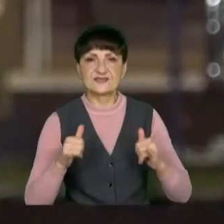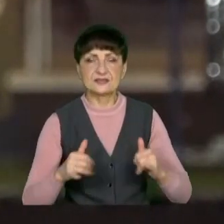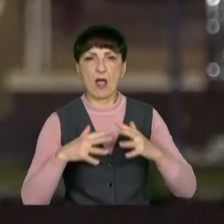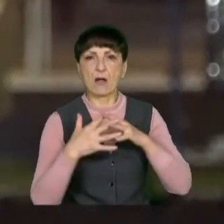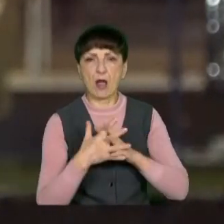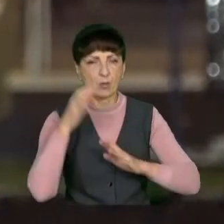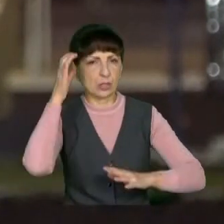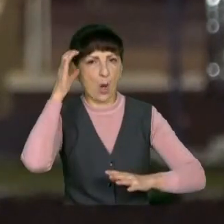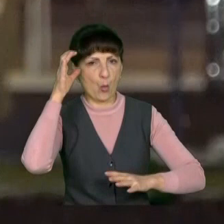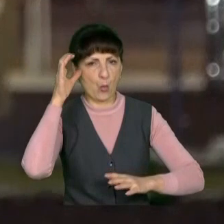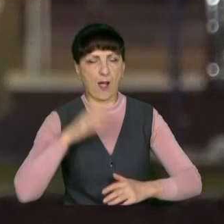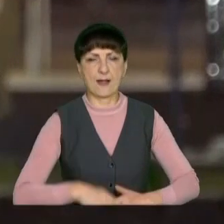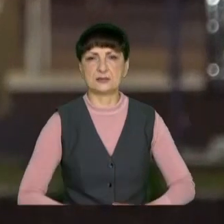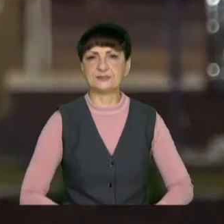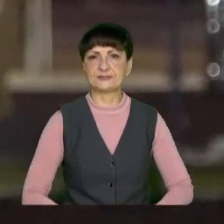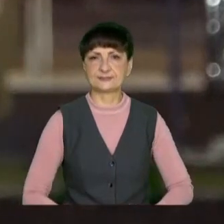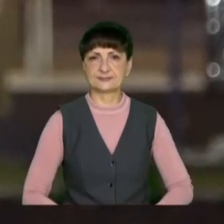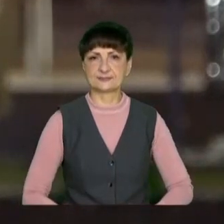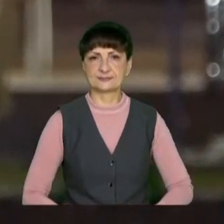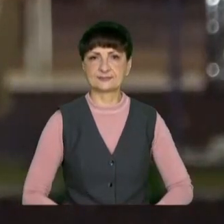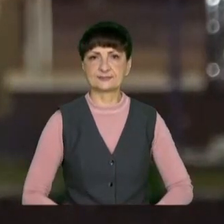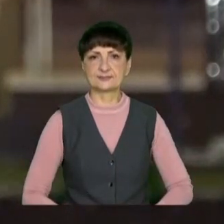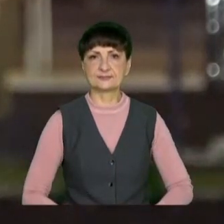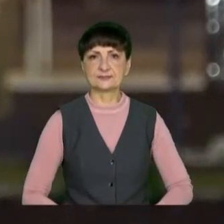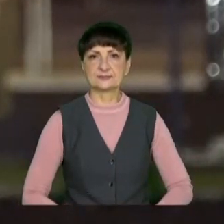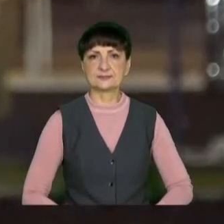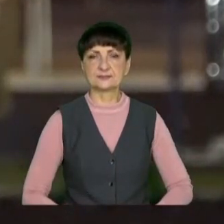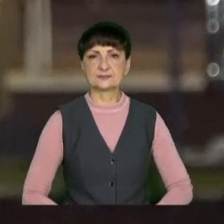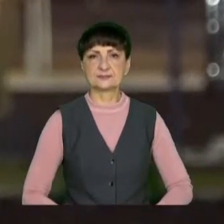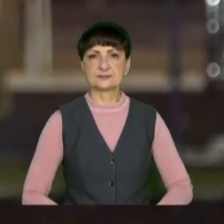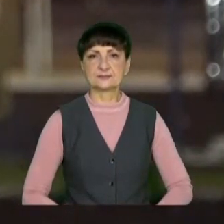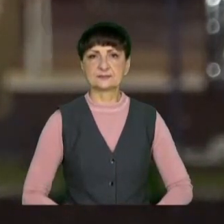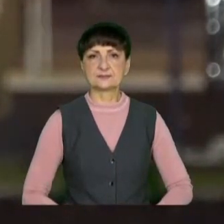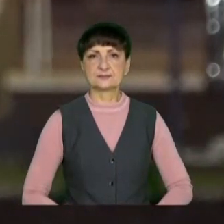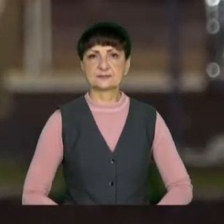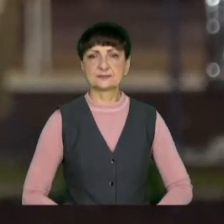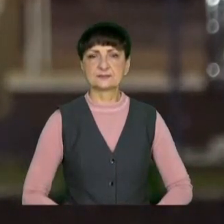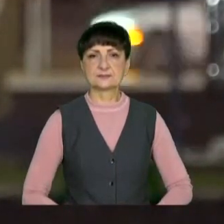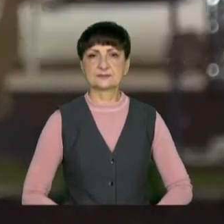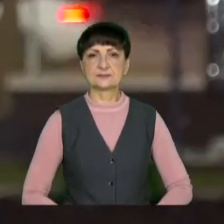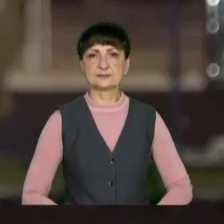аграрной науки, считают в ведомстве. Мира Альжанова, Данияр Умар, Дастан Тимурбекулы, телеканал Алматы, Астана.